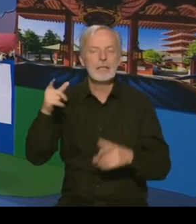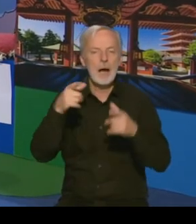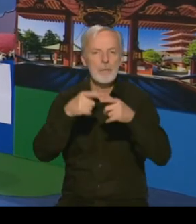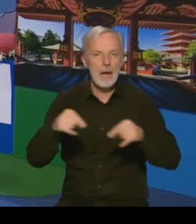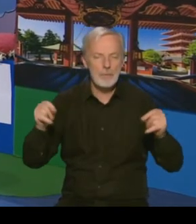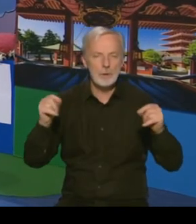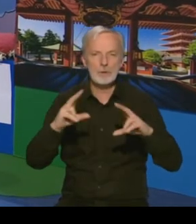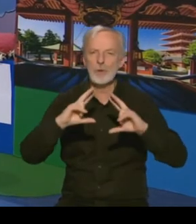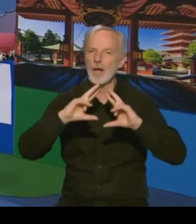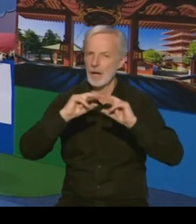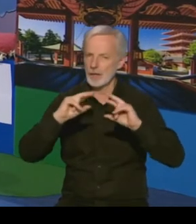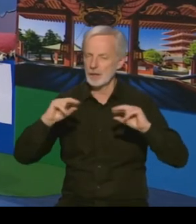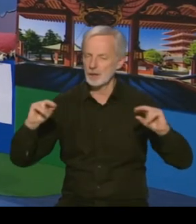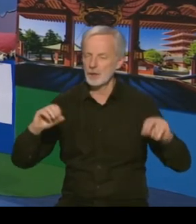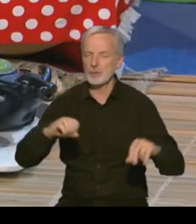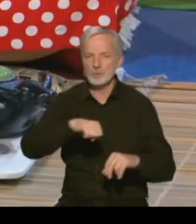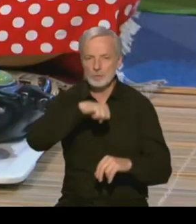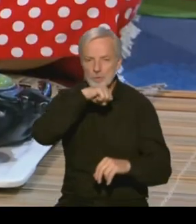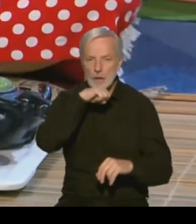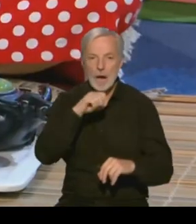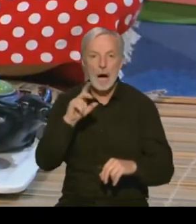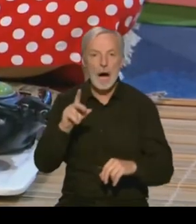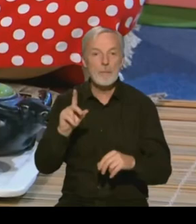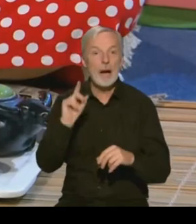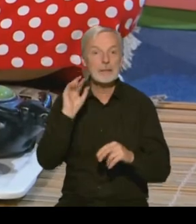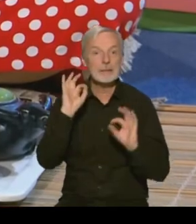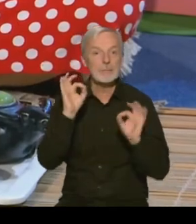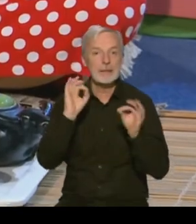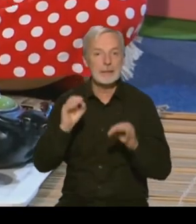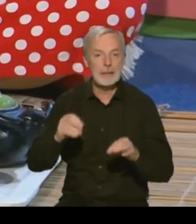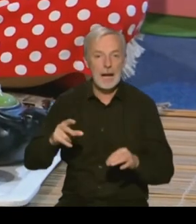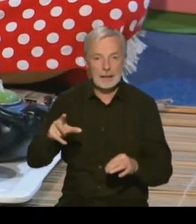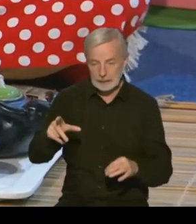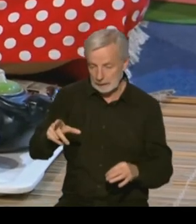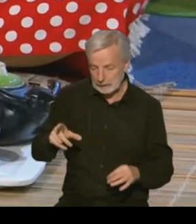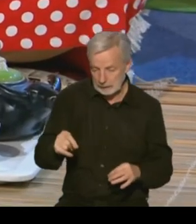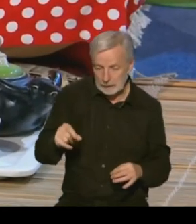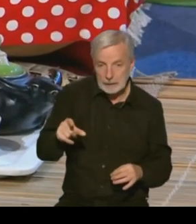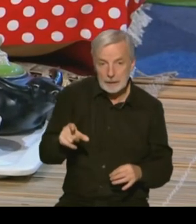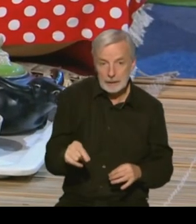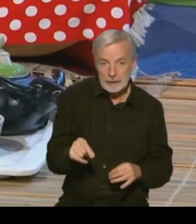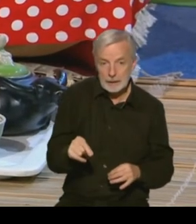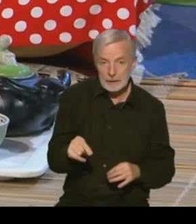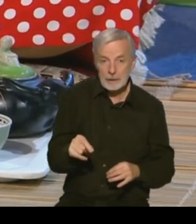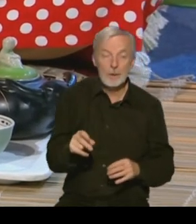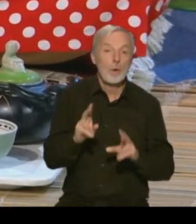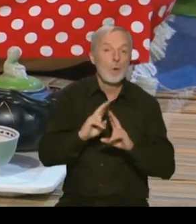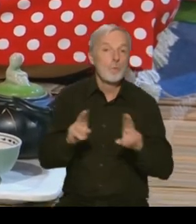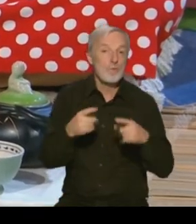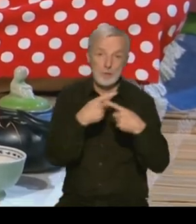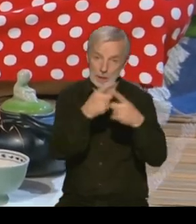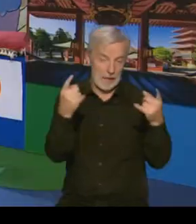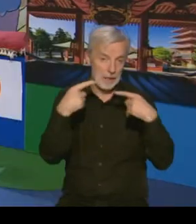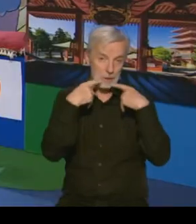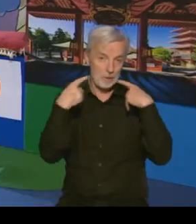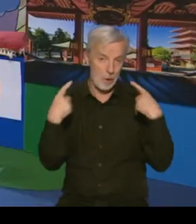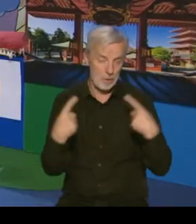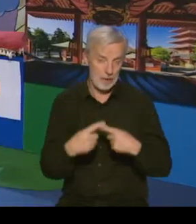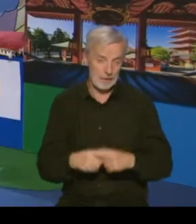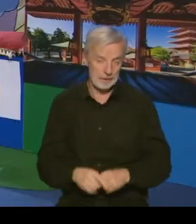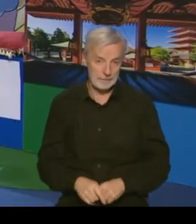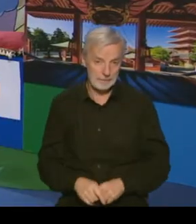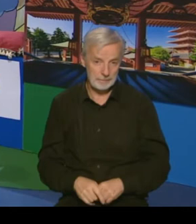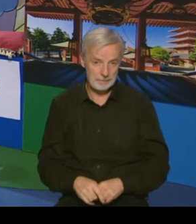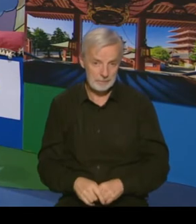rýži a jedí ji svým speciálním příborem, hůlkami. Můžete to taky zkusit.